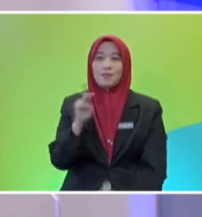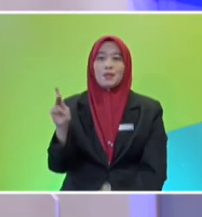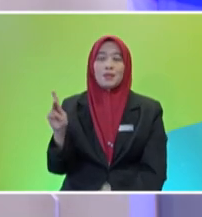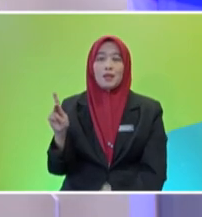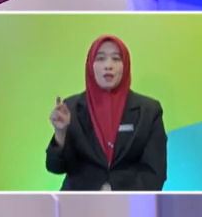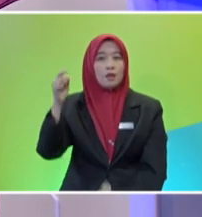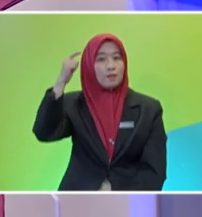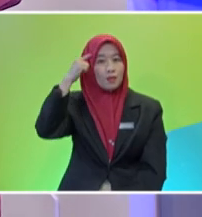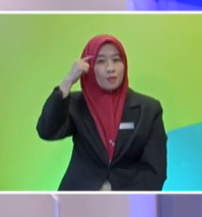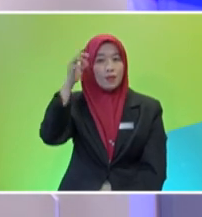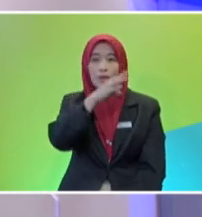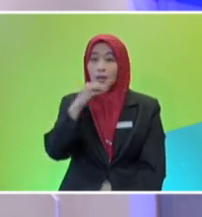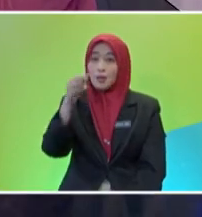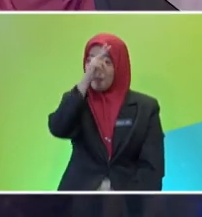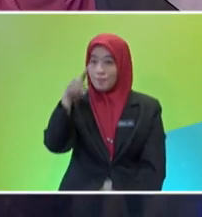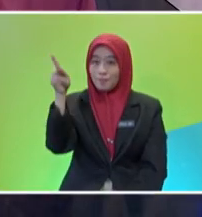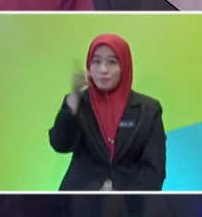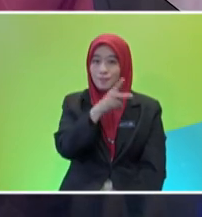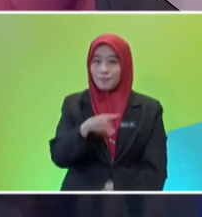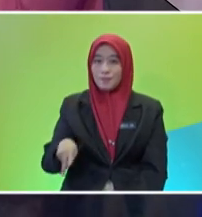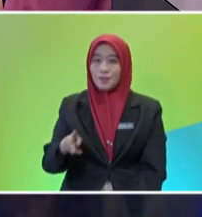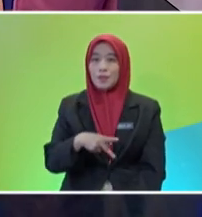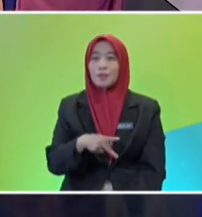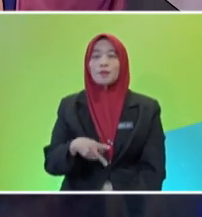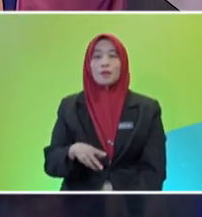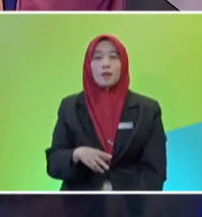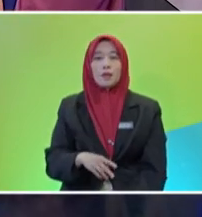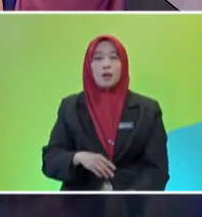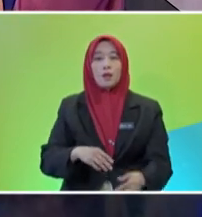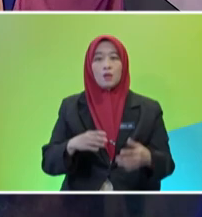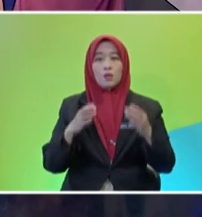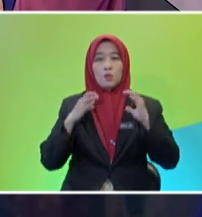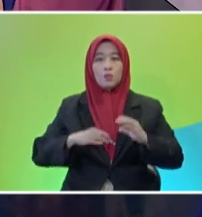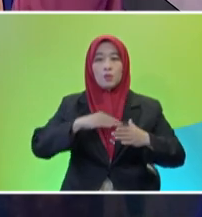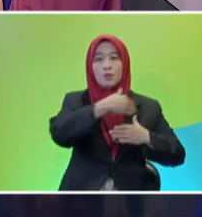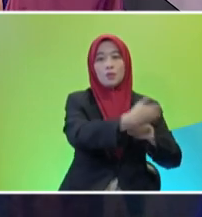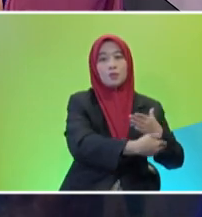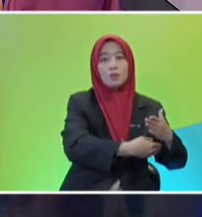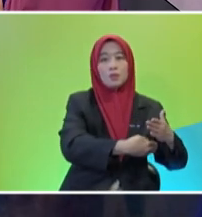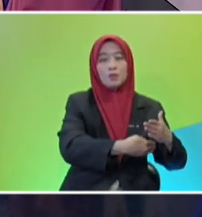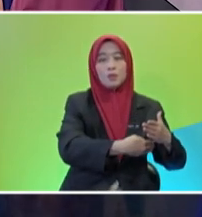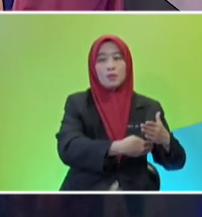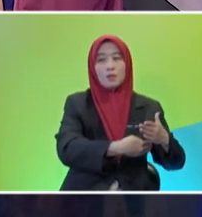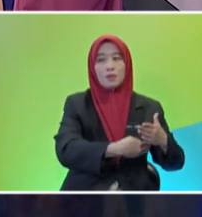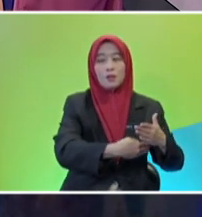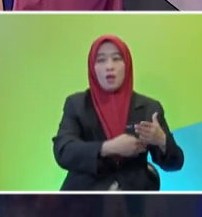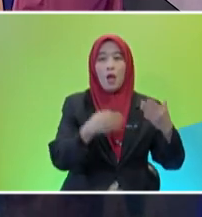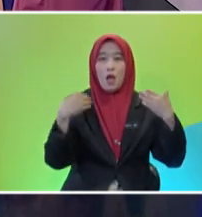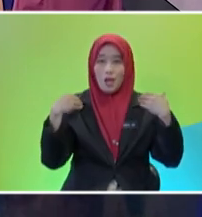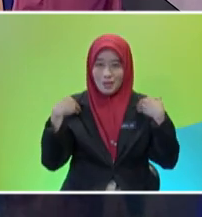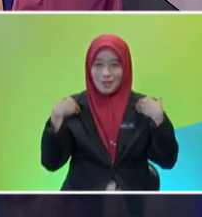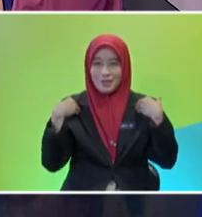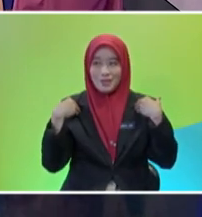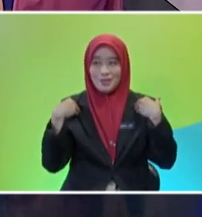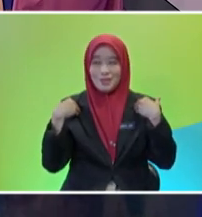fikir. Padankan. Okey, Irfan, cuba terbalikkan holobot ini. Terbalikkan? Ada benda ke belakang ni? Ada magic.